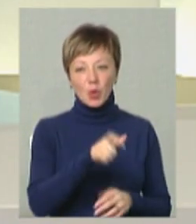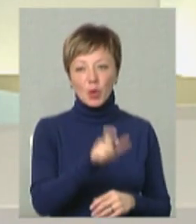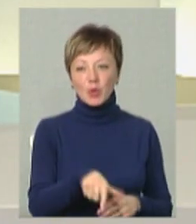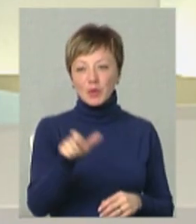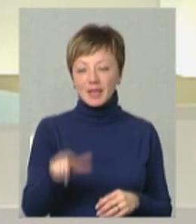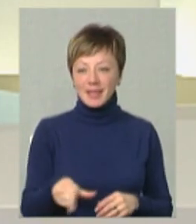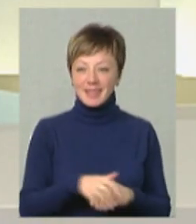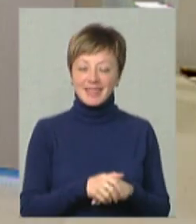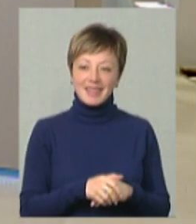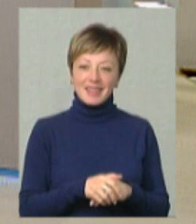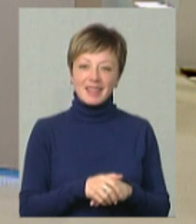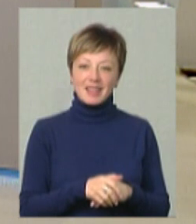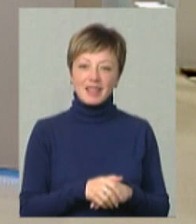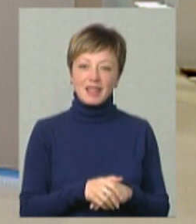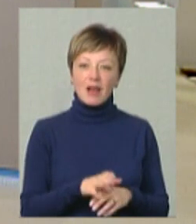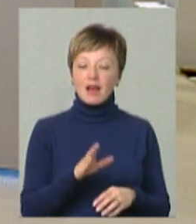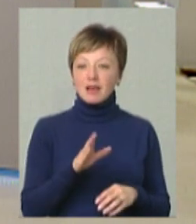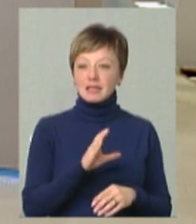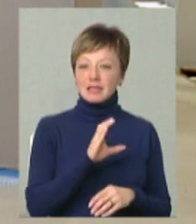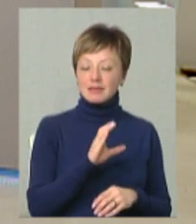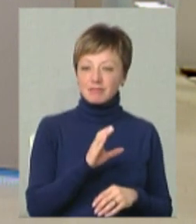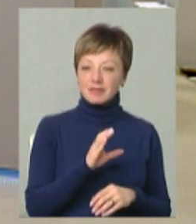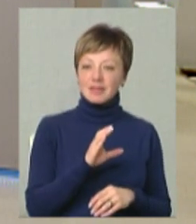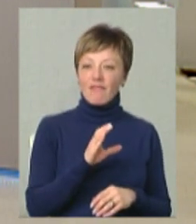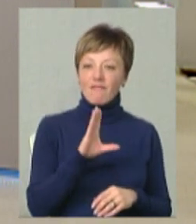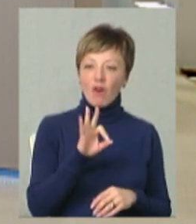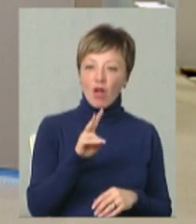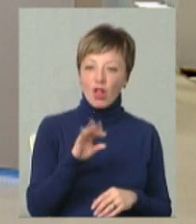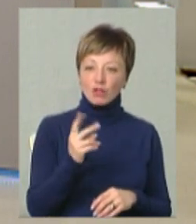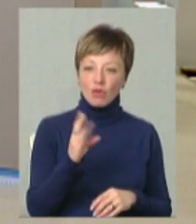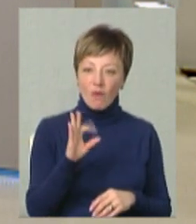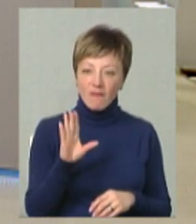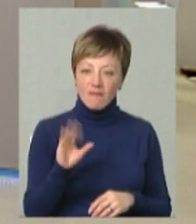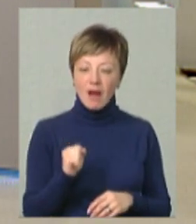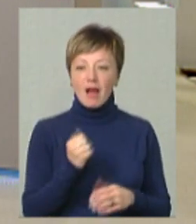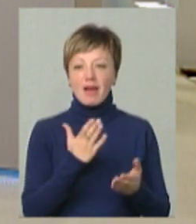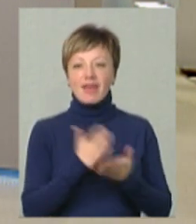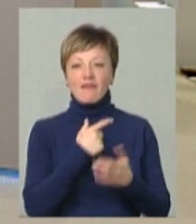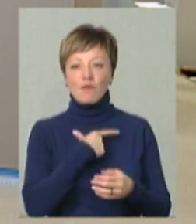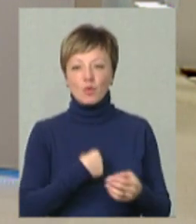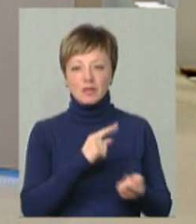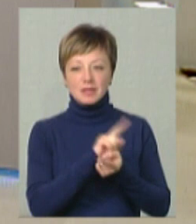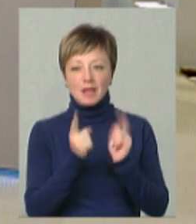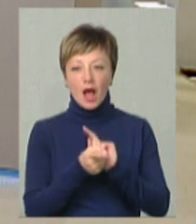людей. Стаханівська в Богданівцях стала Волошковою. Волошковою. Так, да, а Піонерська – Луговою.